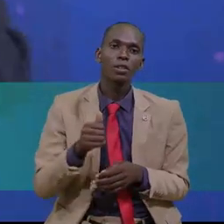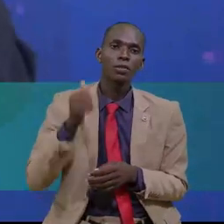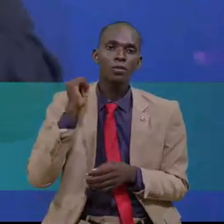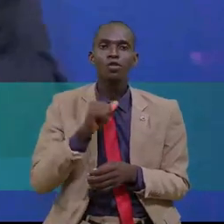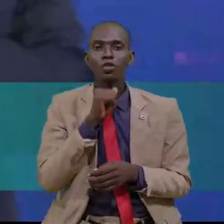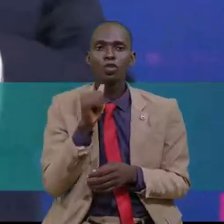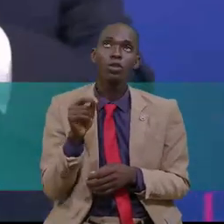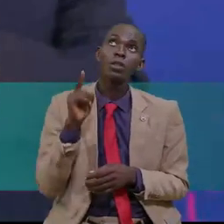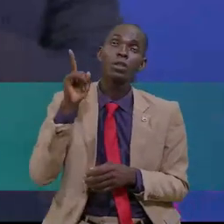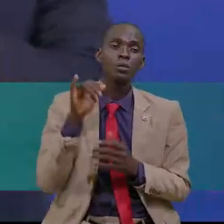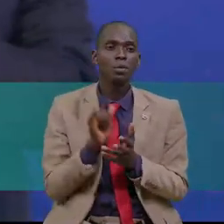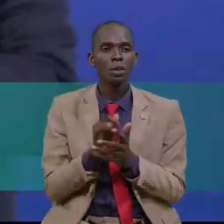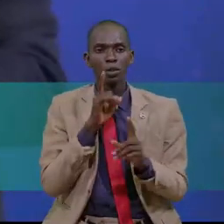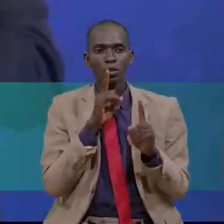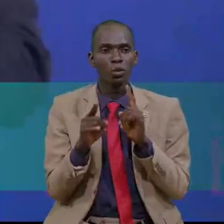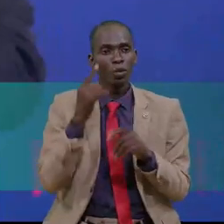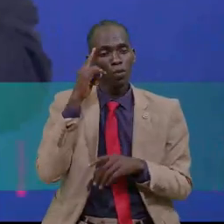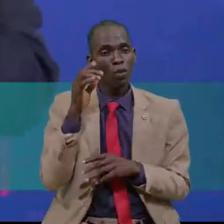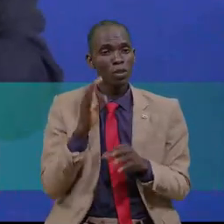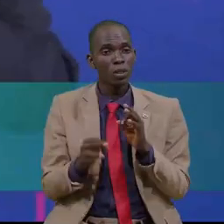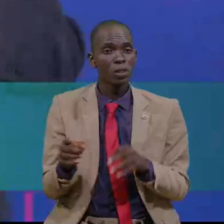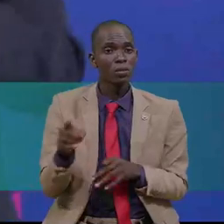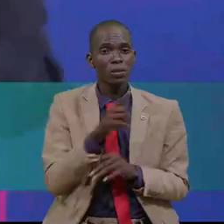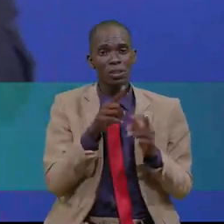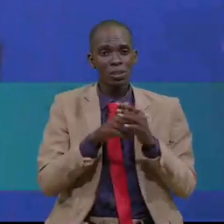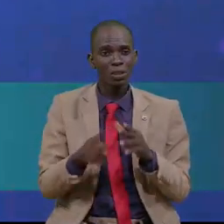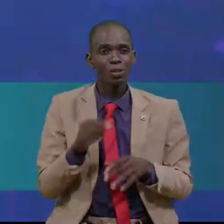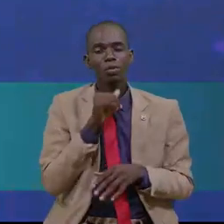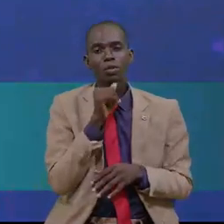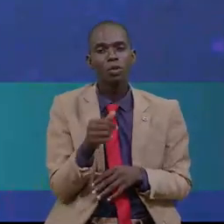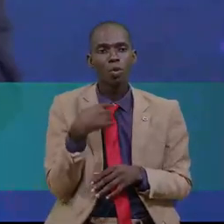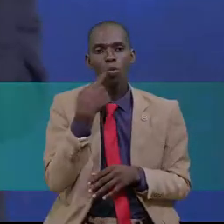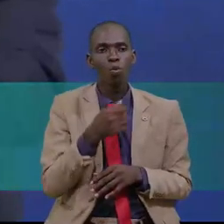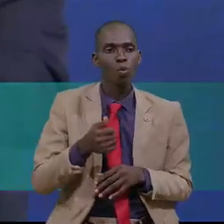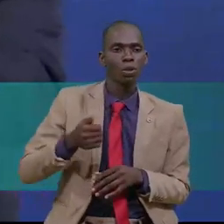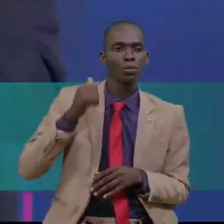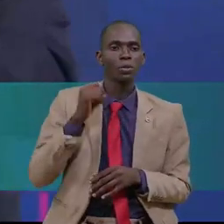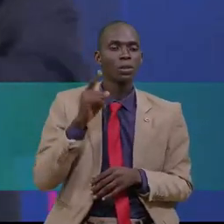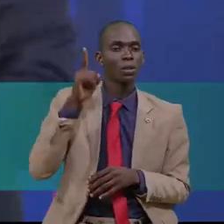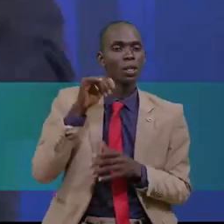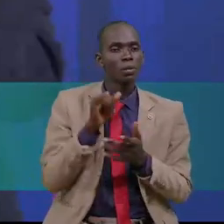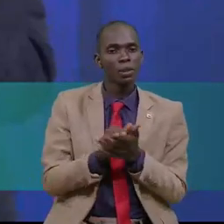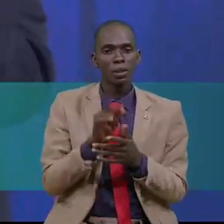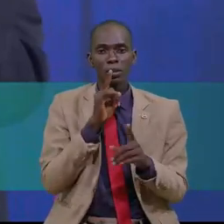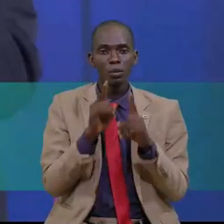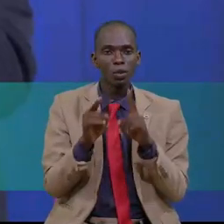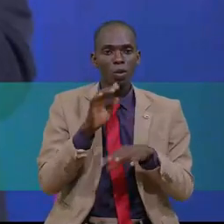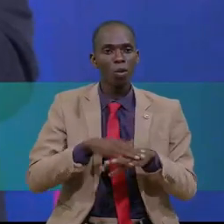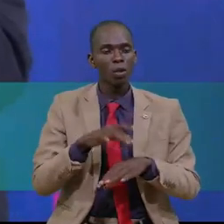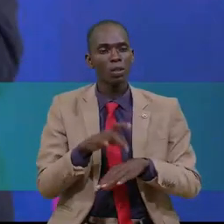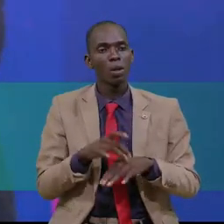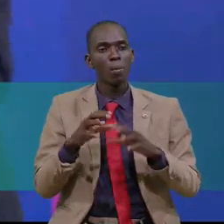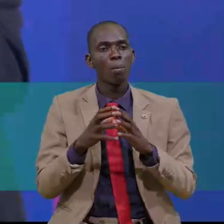Gardez-vous de refuser d'entendre celui qui parle, car si ceux-là n'ont pas échappé, qui refusaient d'entendre celui